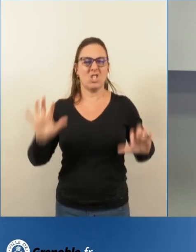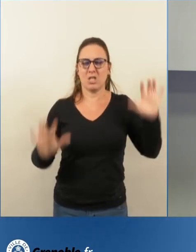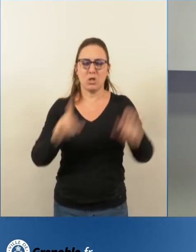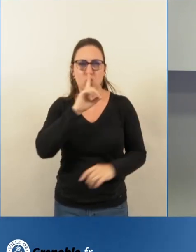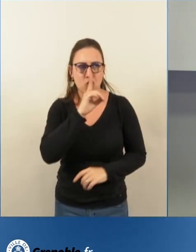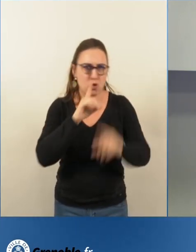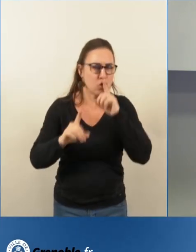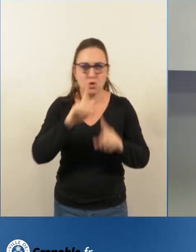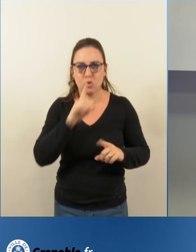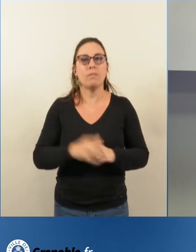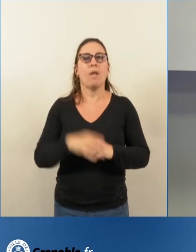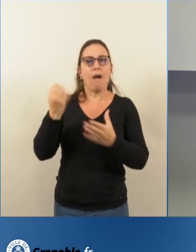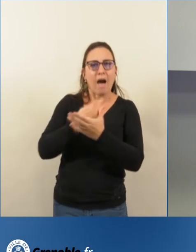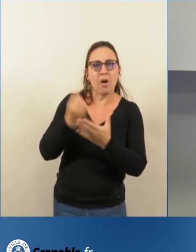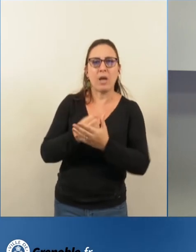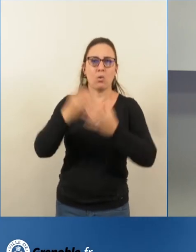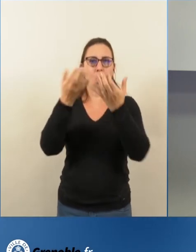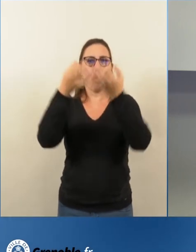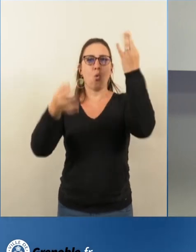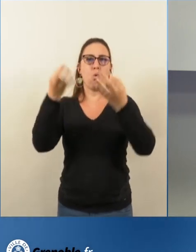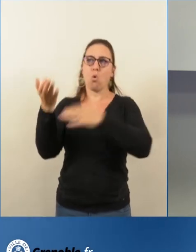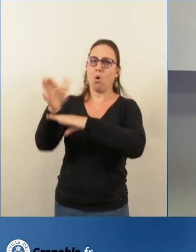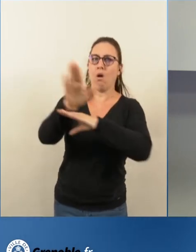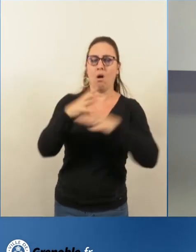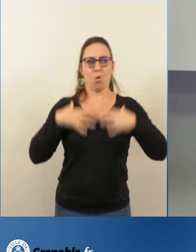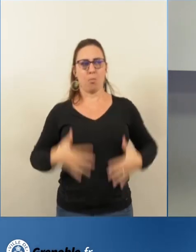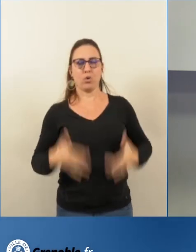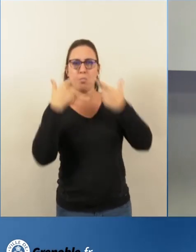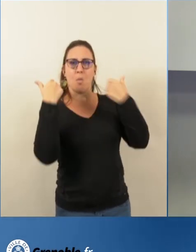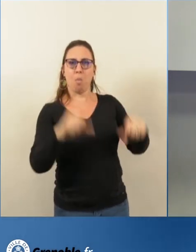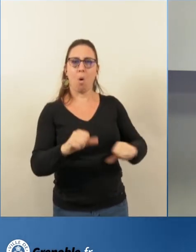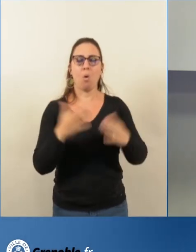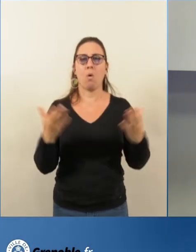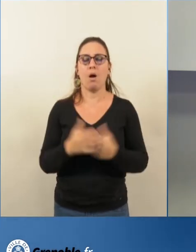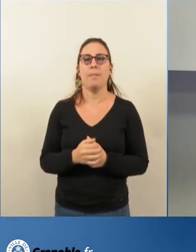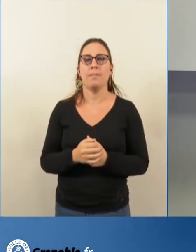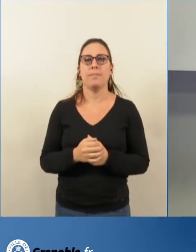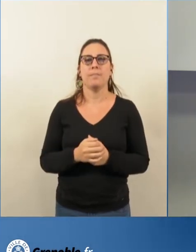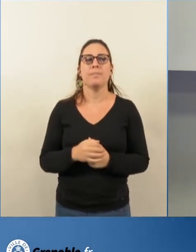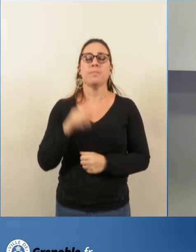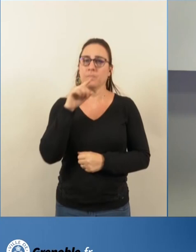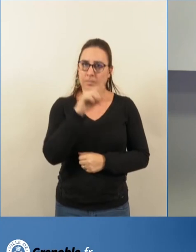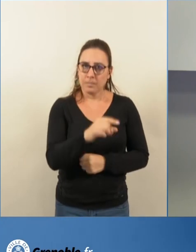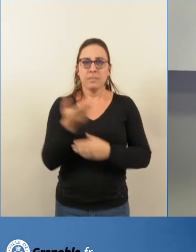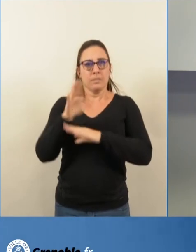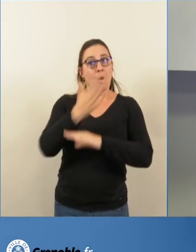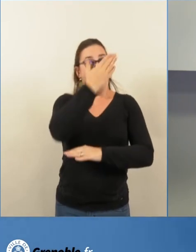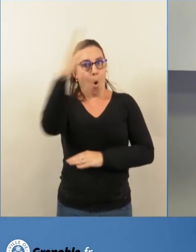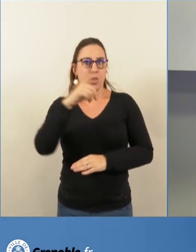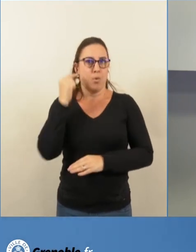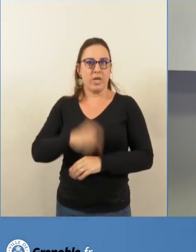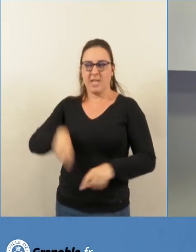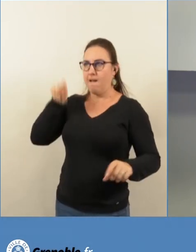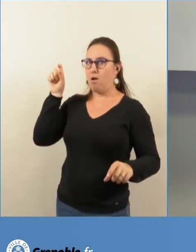l'information et lors des débats devant la Cour qui a consisté à mettre en choses qui a consisté à mettre en cause d'autres hommes politiques